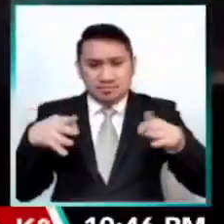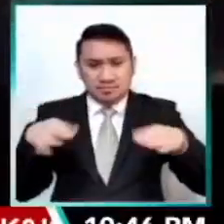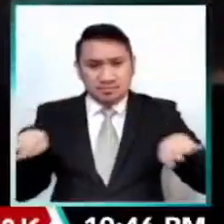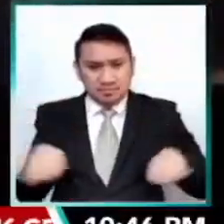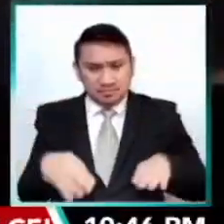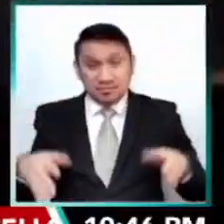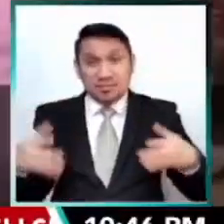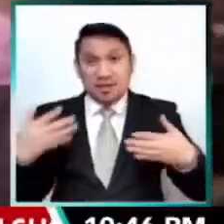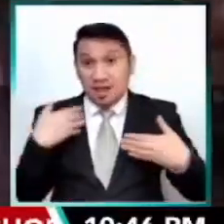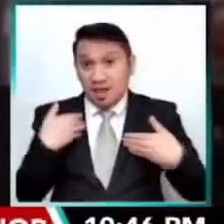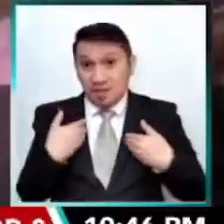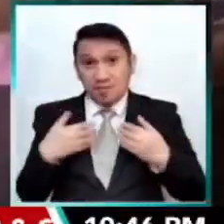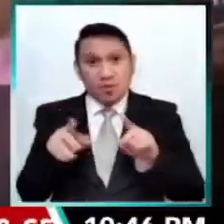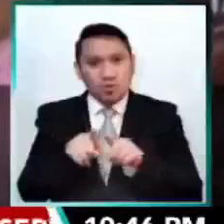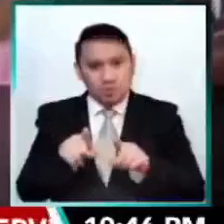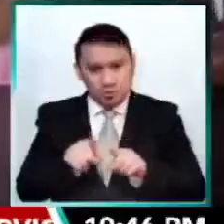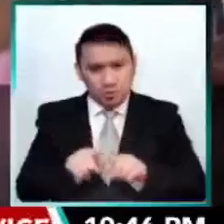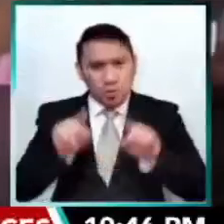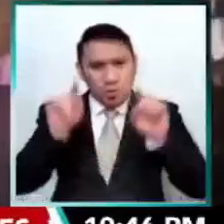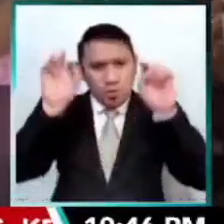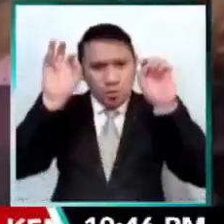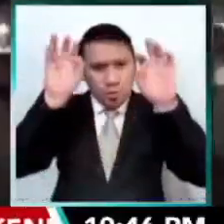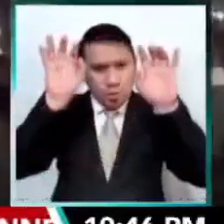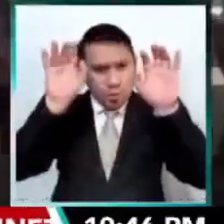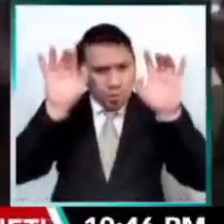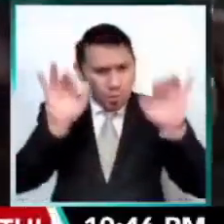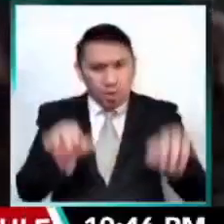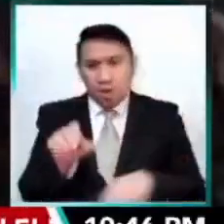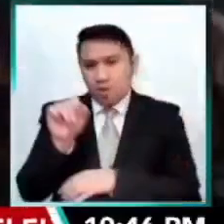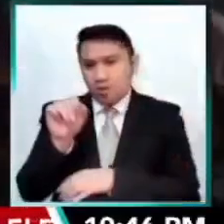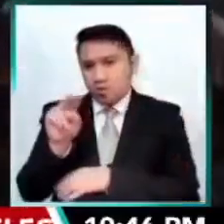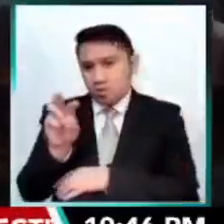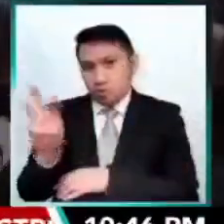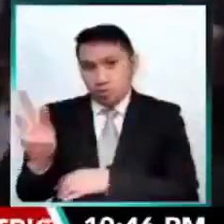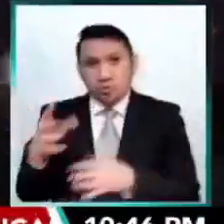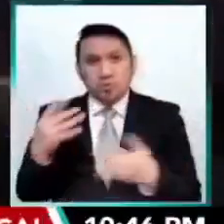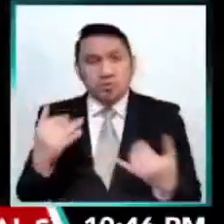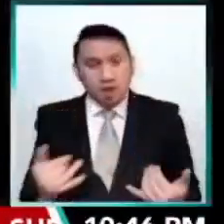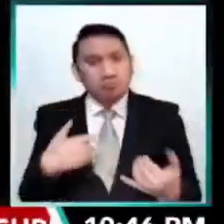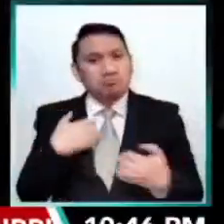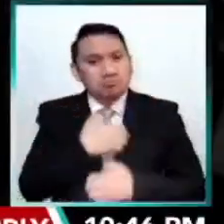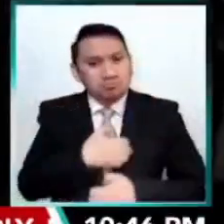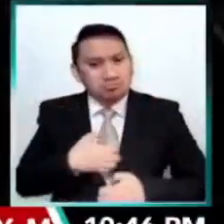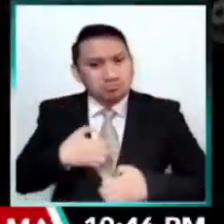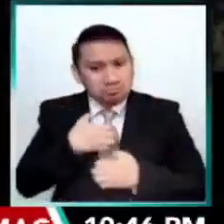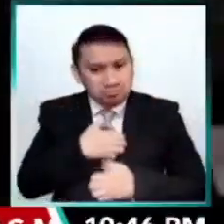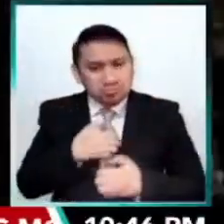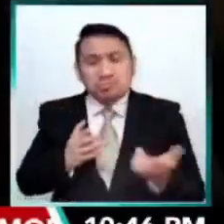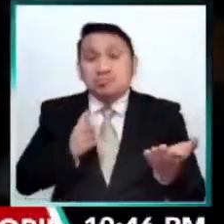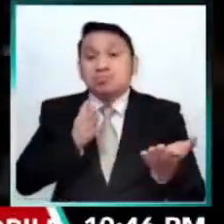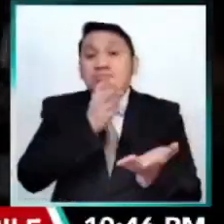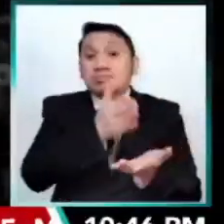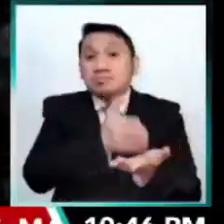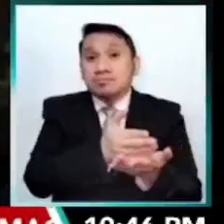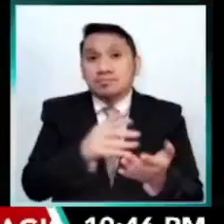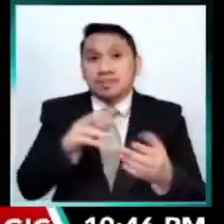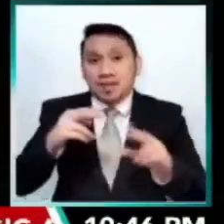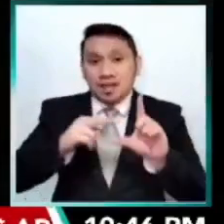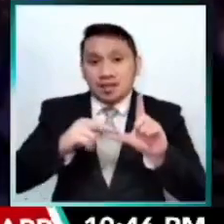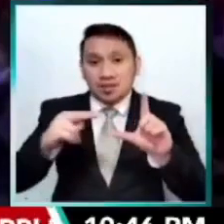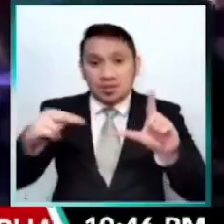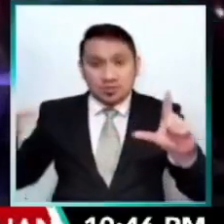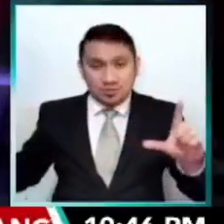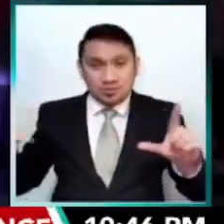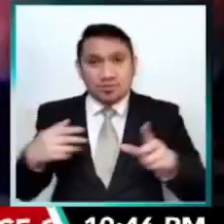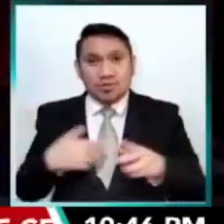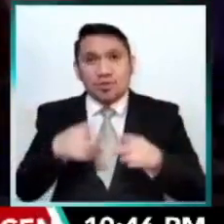artificial snow rin. Enjoy naman ang mga bagets at pamilyang dumayo sa atraksyon. Sa La Union, malapiesta ang vibes ng